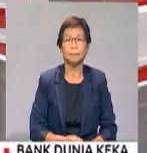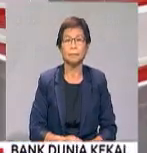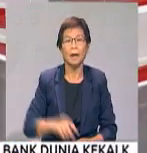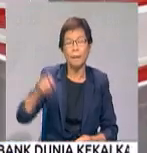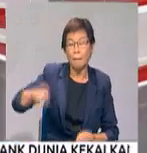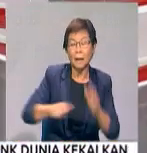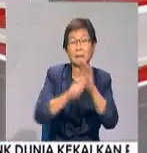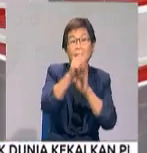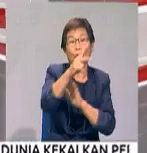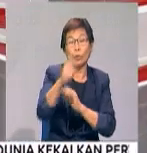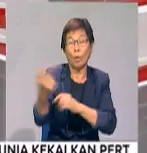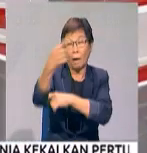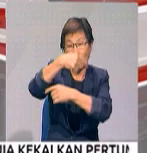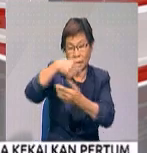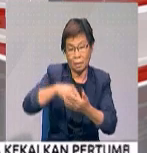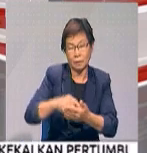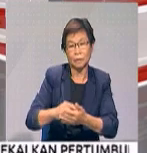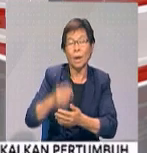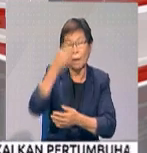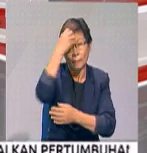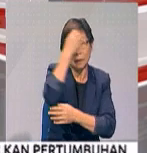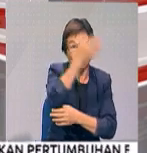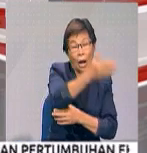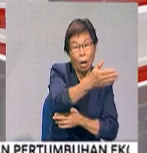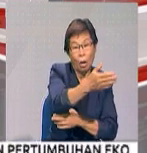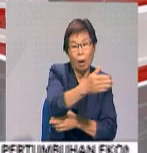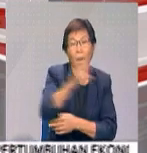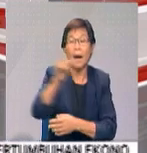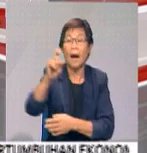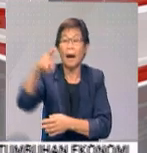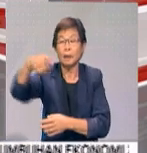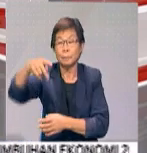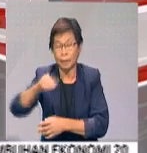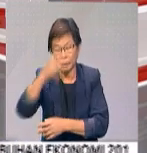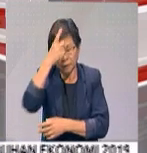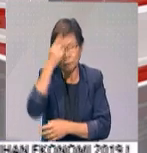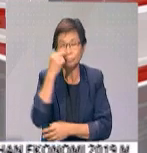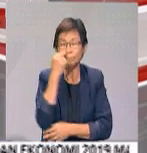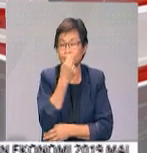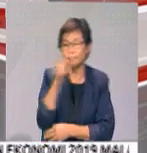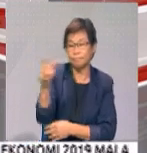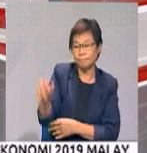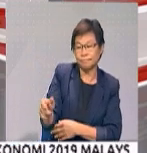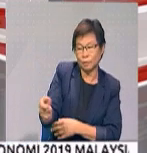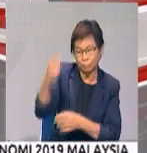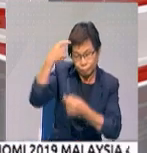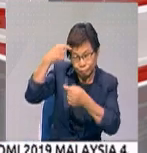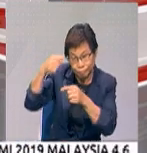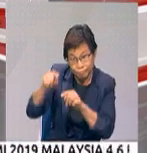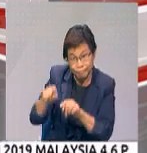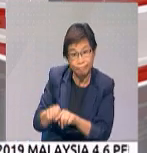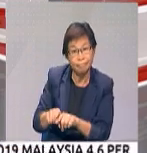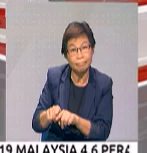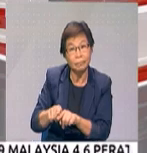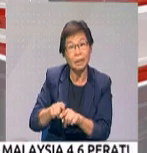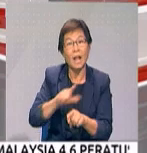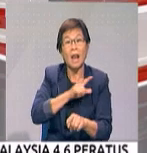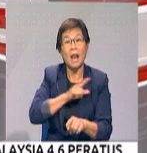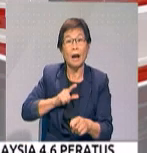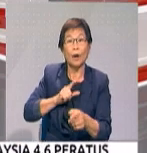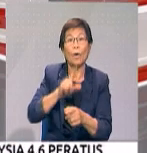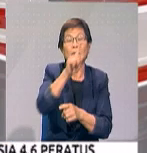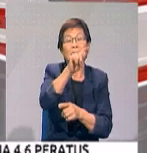Mahkamah Tinggi Kuala Lumpur hari ini diberitahu bahawa bekas Perdana Menteri Datuk Seri Najib Tun Razak bersetuju supaya Lembaga